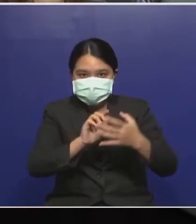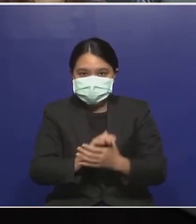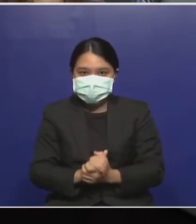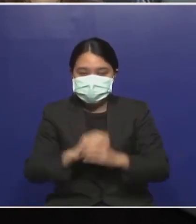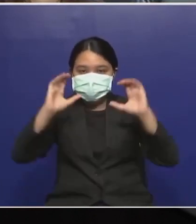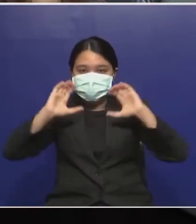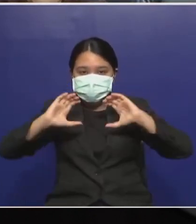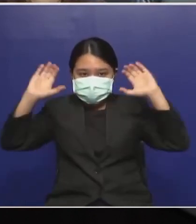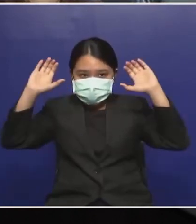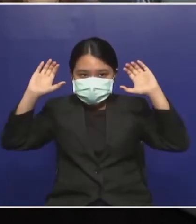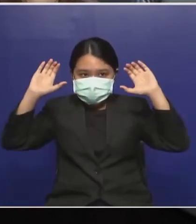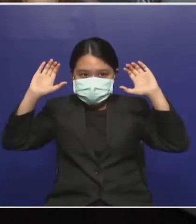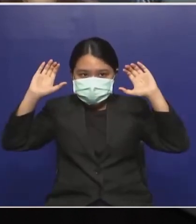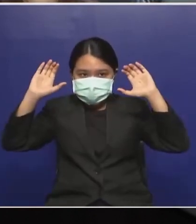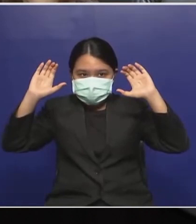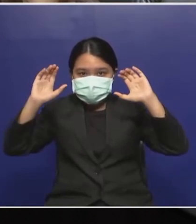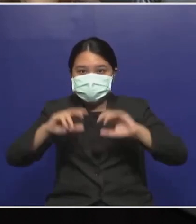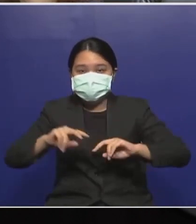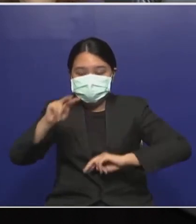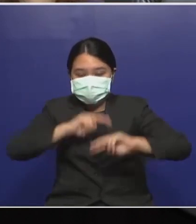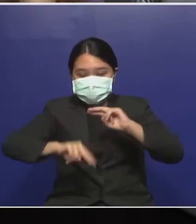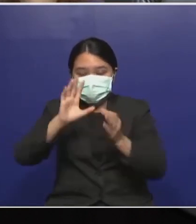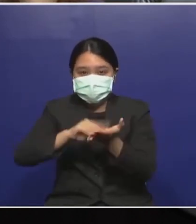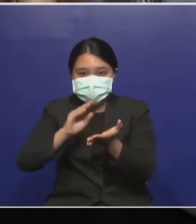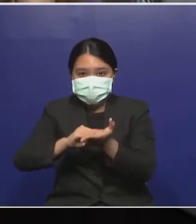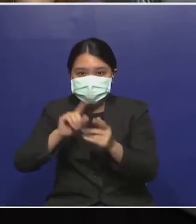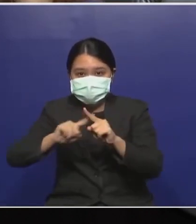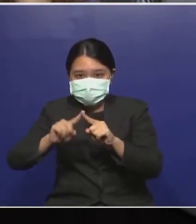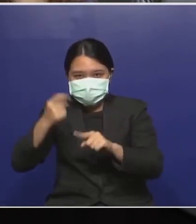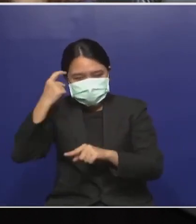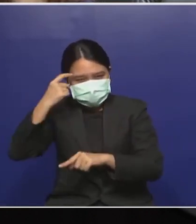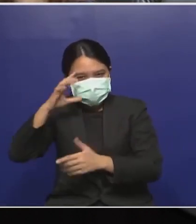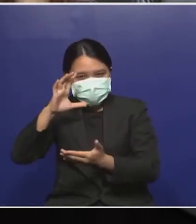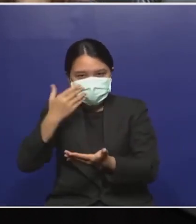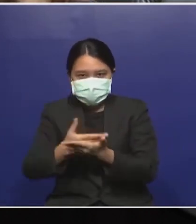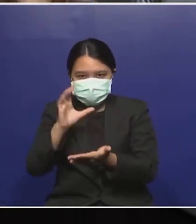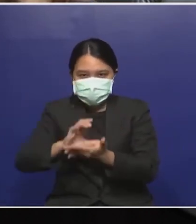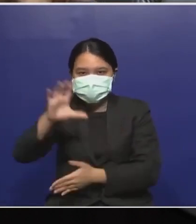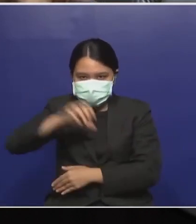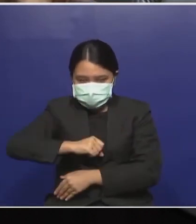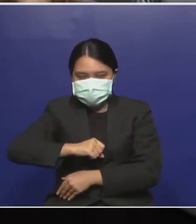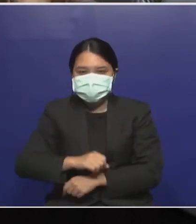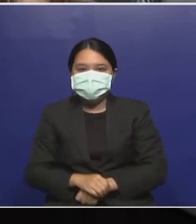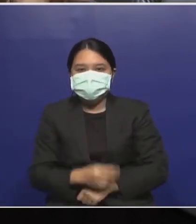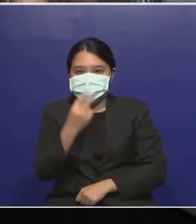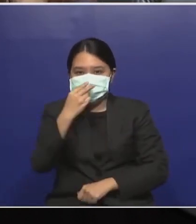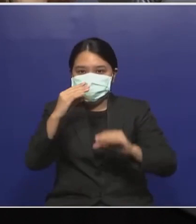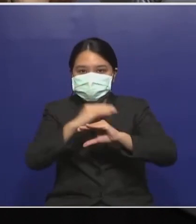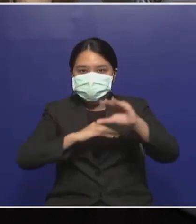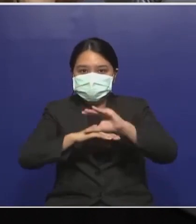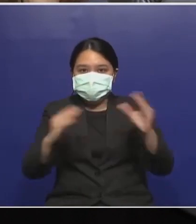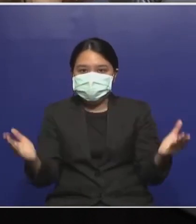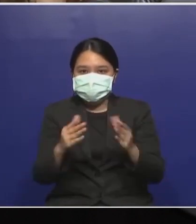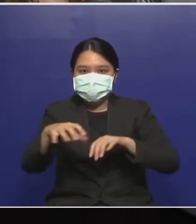รับดาบรอหาข้มูลเตรียมฟันงบไปดูครับโครงการบุนาการการ